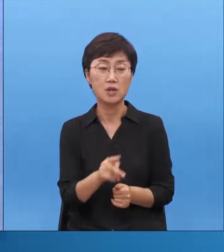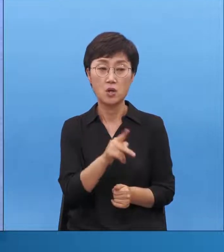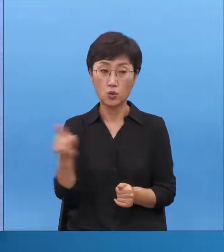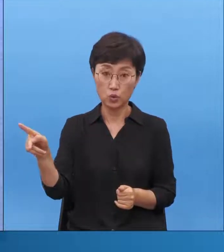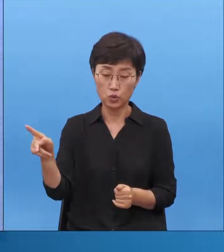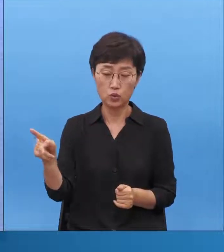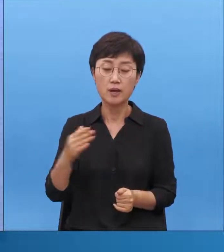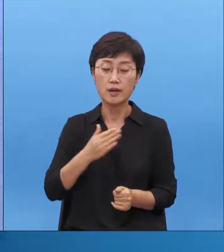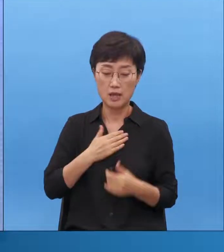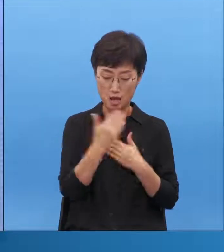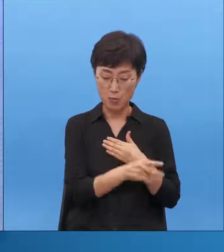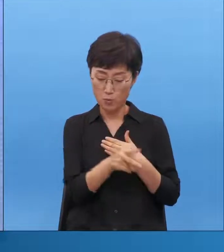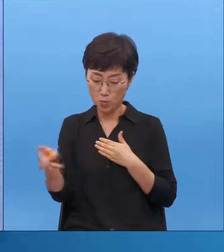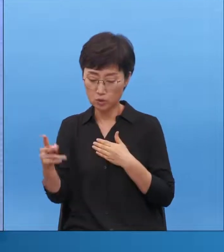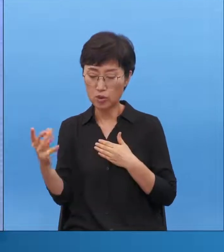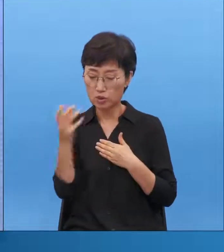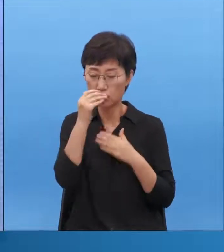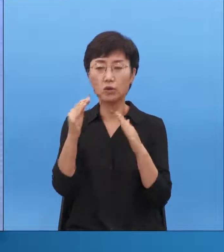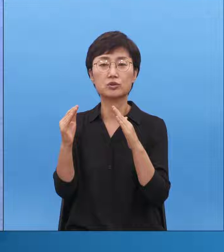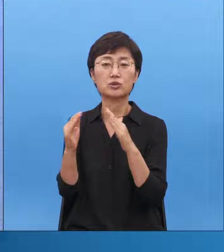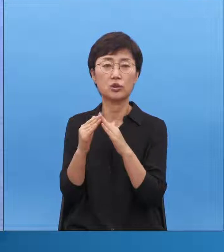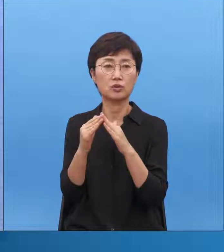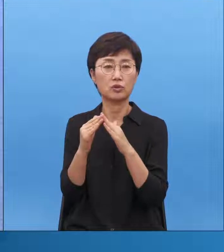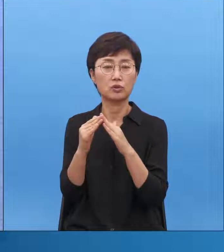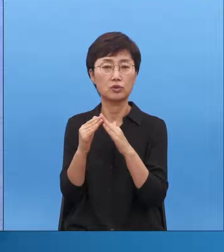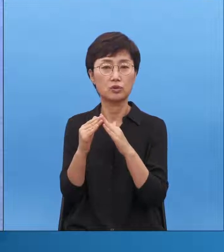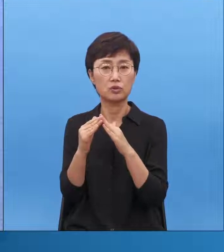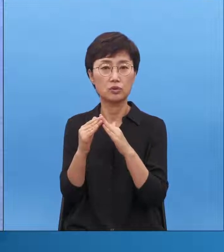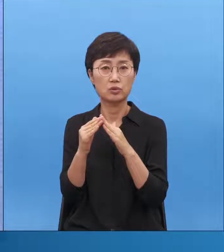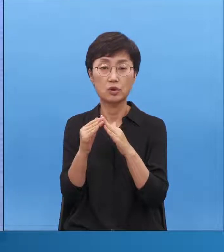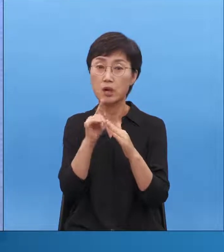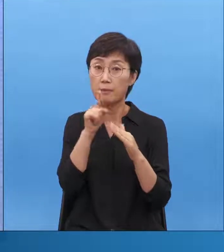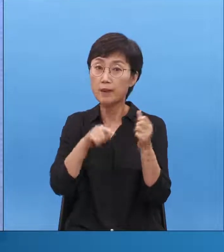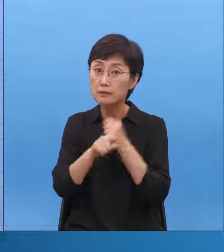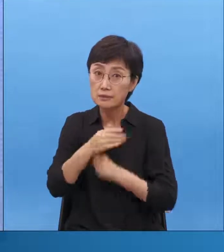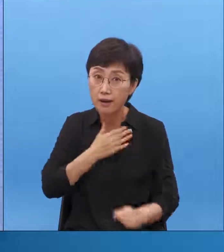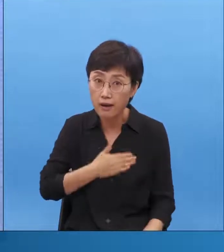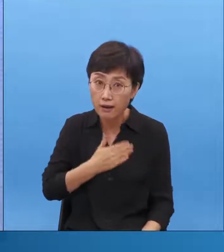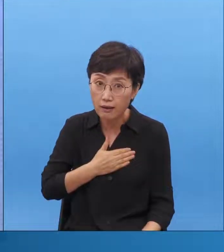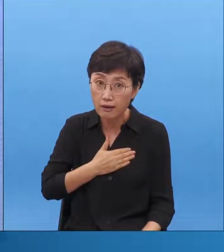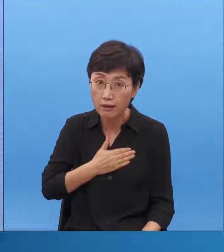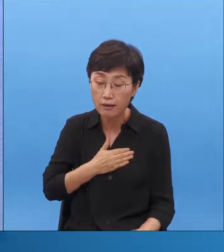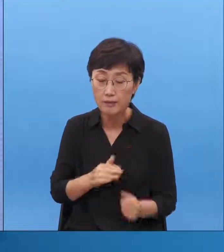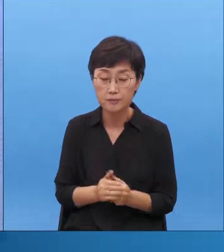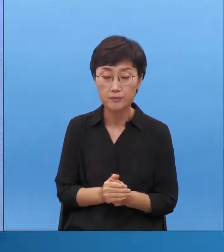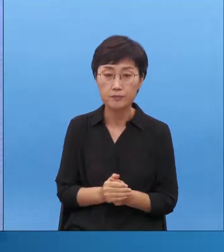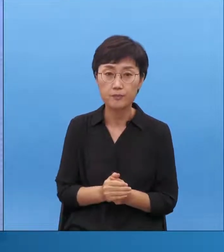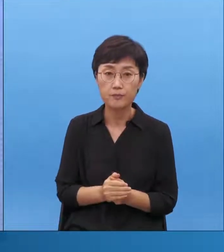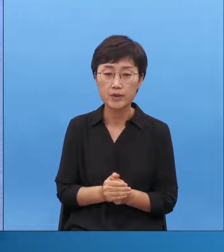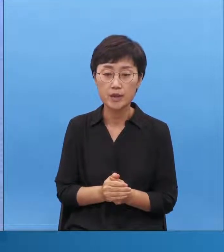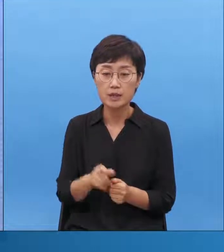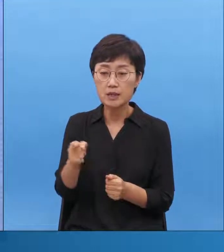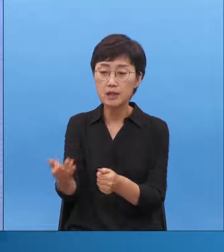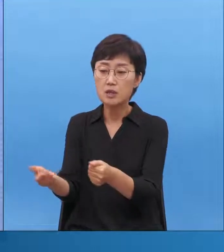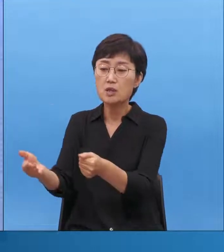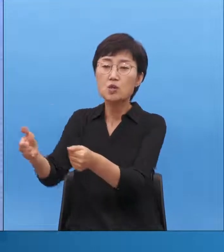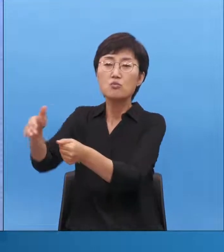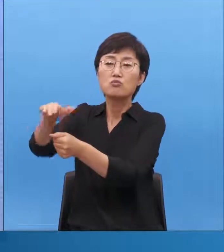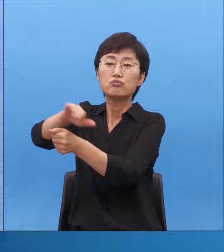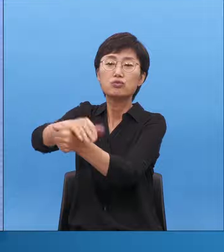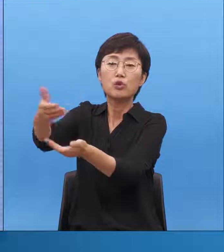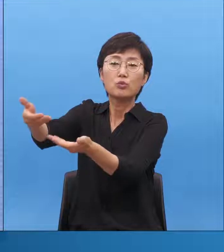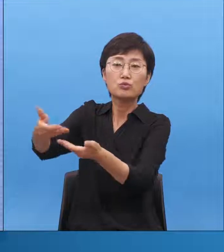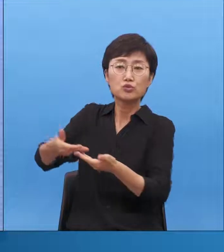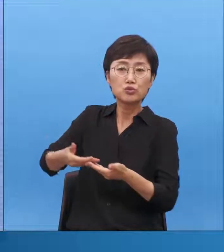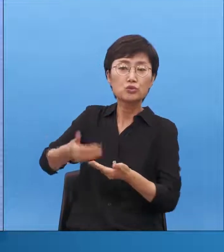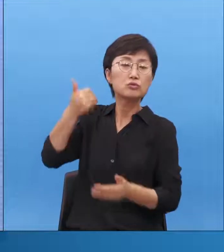성전이니라. And that is the temple. 엄청난 얘기죠. It's a tremendous word. 이 무덤을 제공한 사람이 아리마대